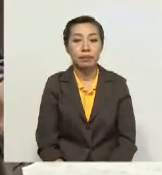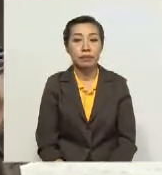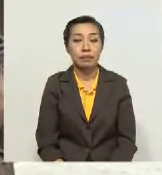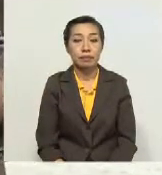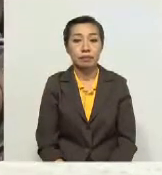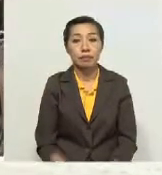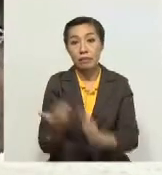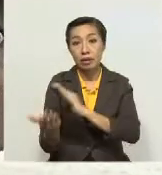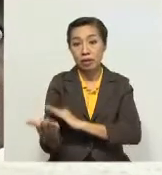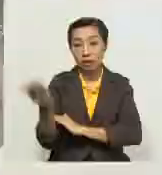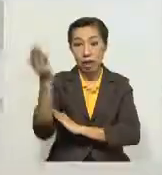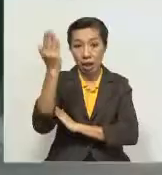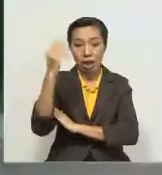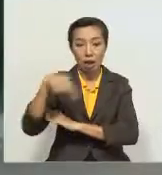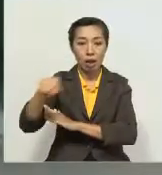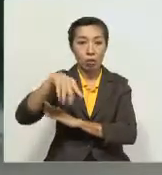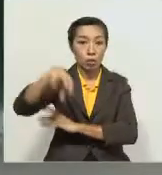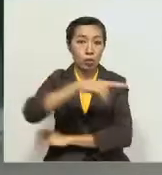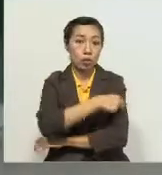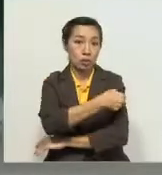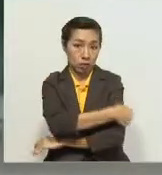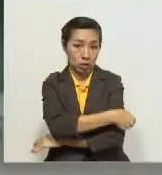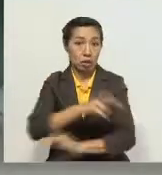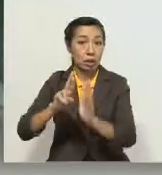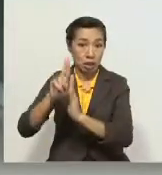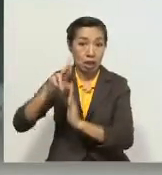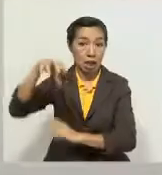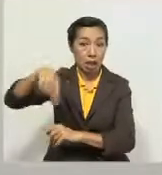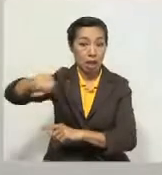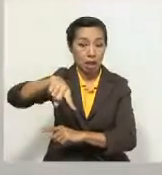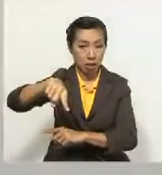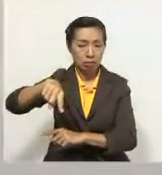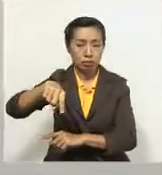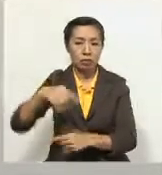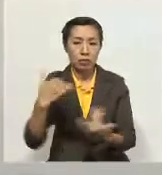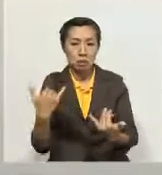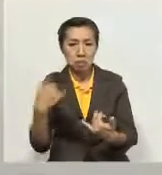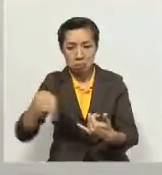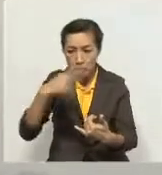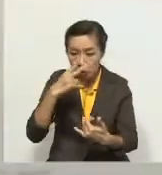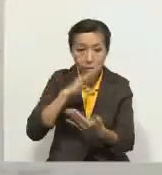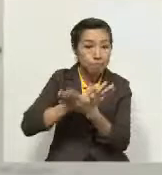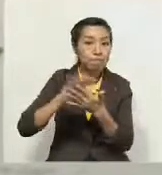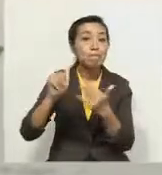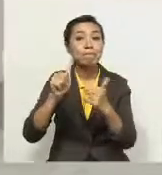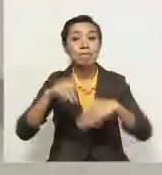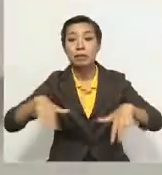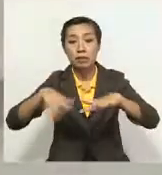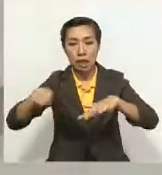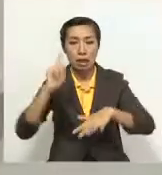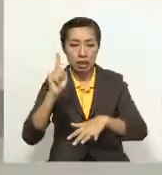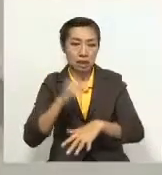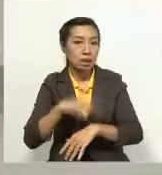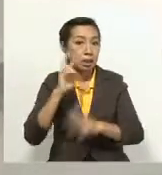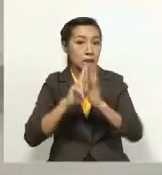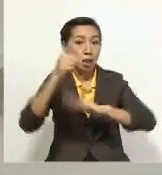ตลอดช่วงเช้าที่ผ่านมาบรรยากาศที่โรงพยาบาลเชียงรายประชานุเคราะห์อำเภอเมืองจังหวัดเชียงรายยังคงเป็นไปด้วยความปกติแม้จะมีรายงานจ